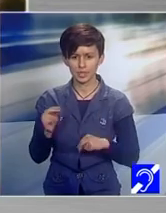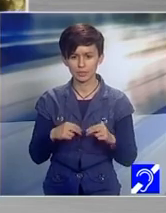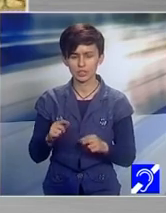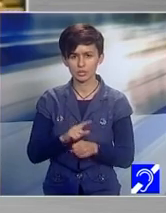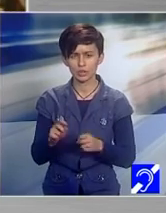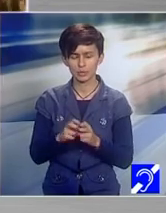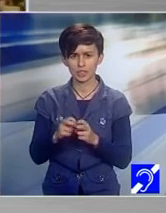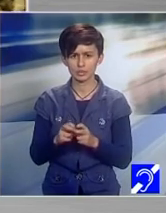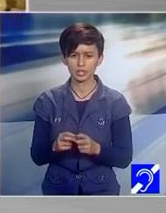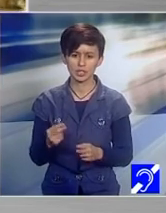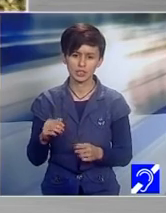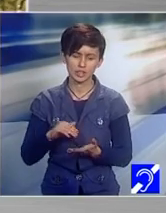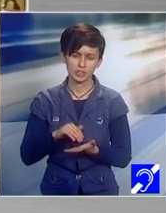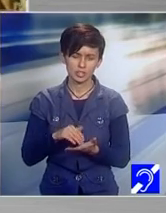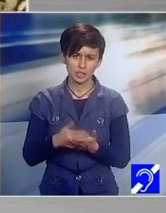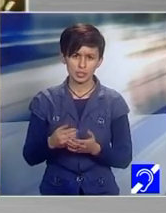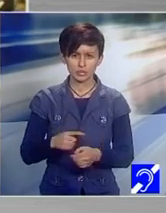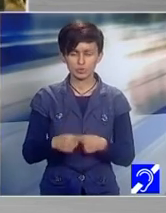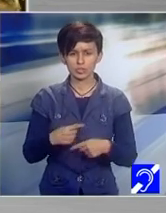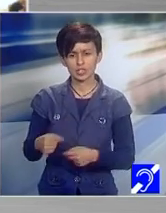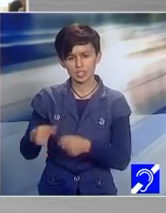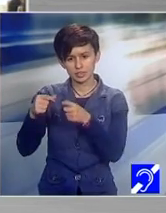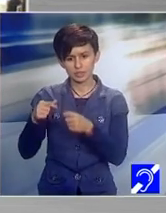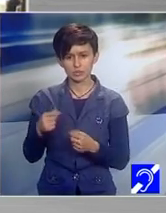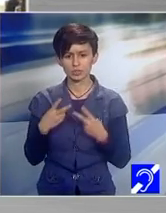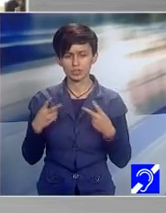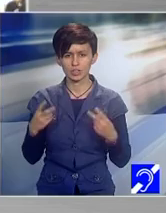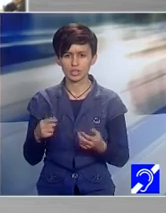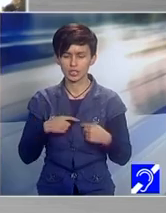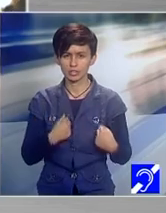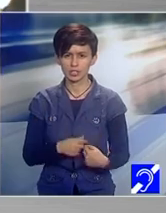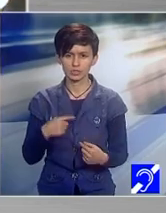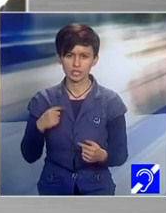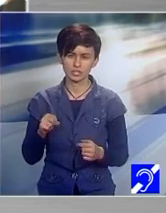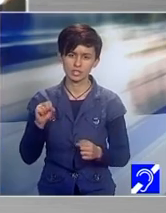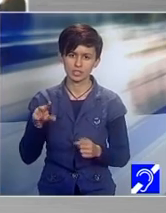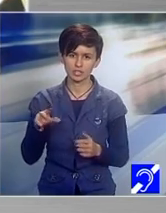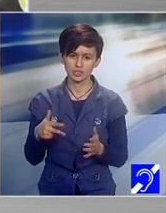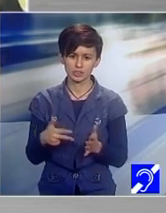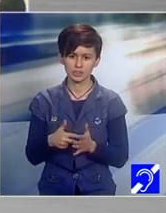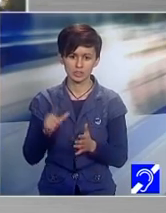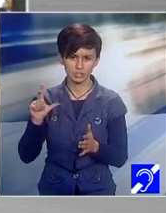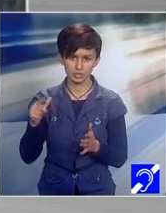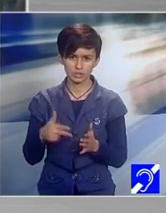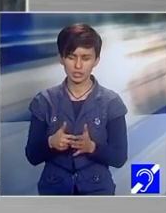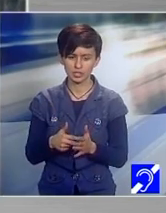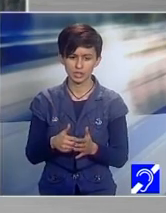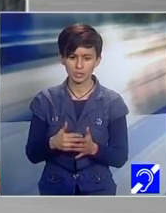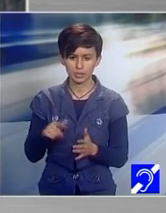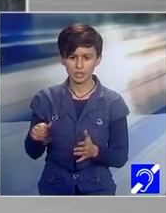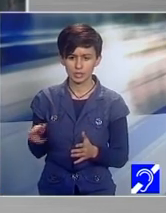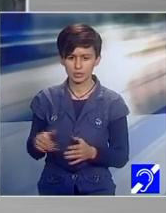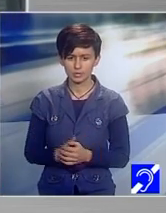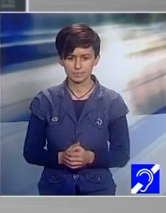necesară pentru buna funcționare a institutului, iar până acum valoarea donațiilor a ajuns la 32.000 de euro.